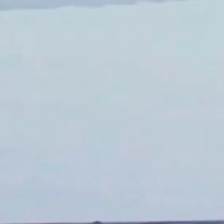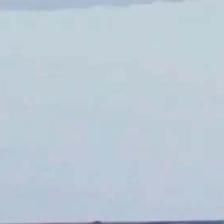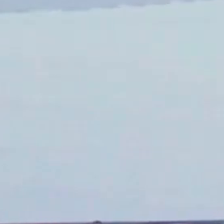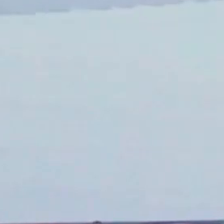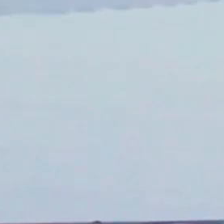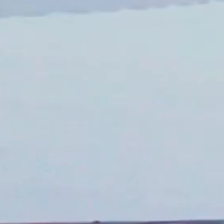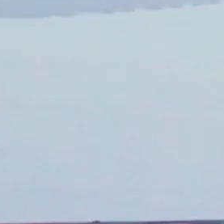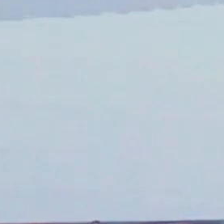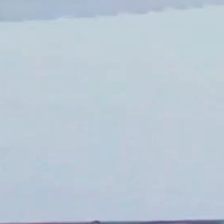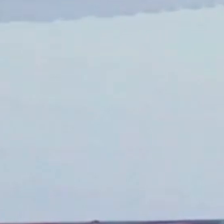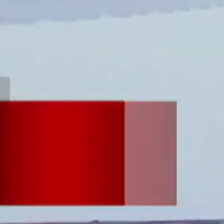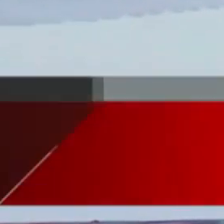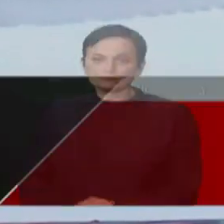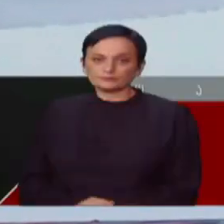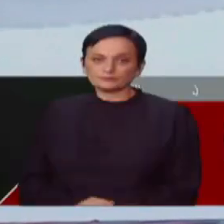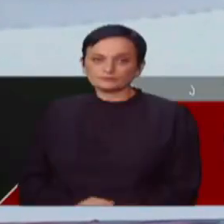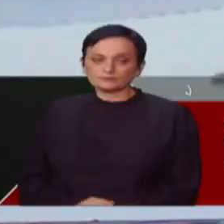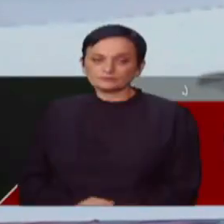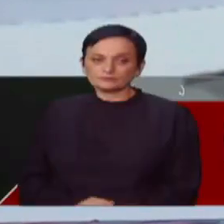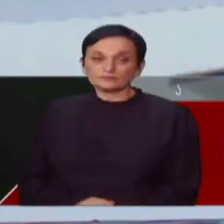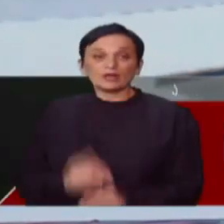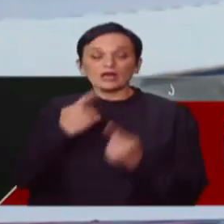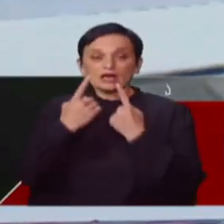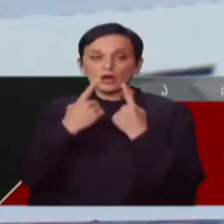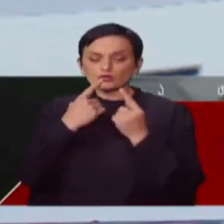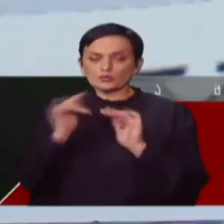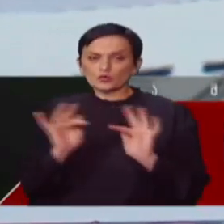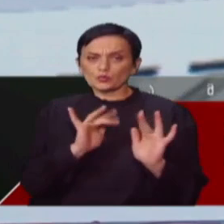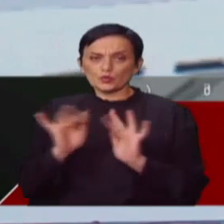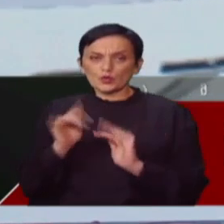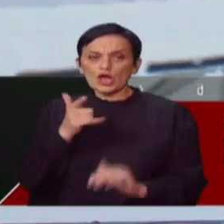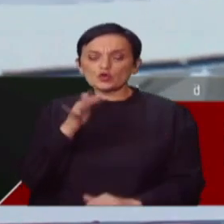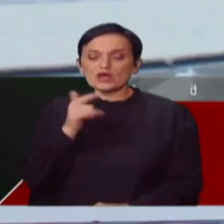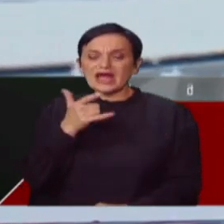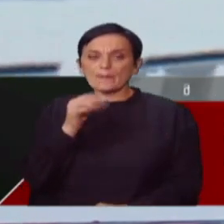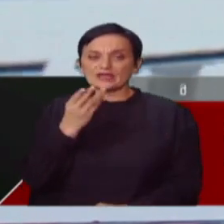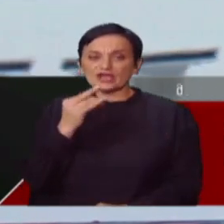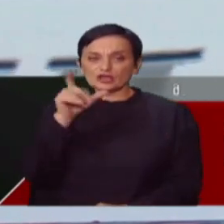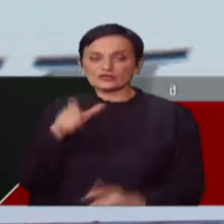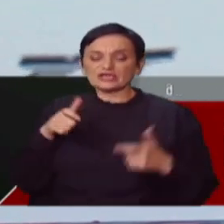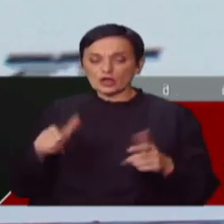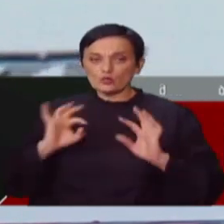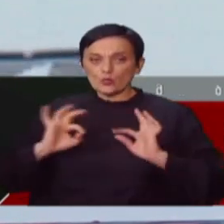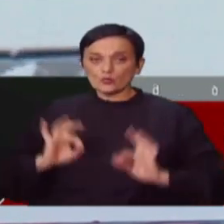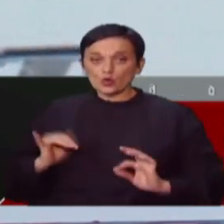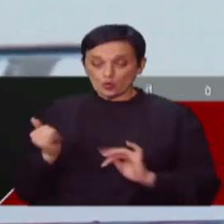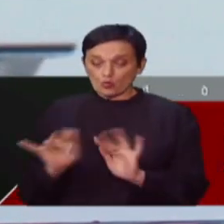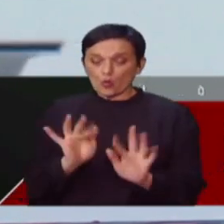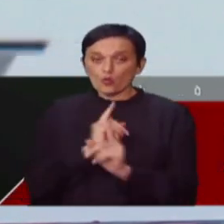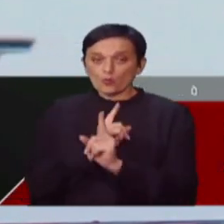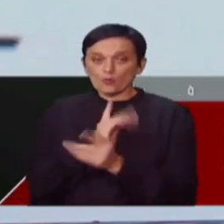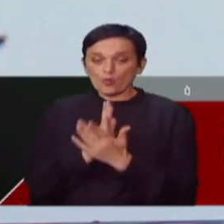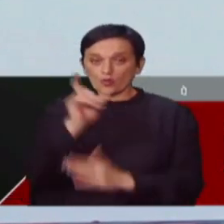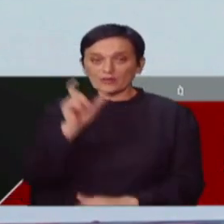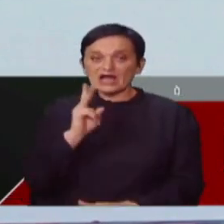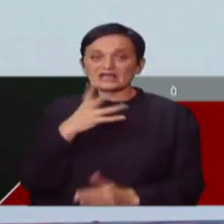Generaluri prokurori Šerčevis procesi gzdeldeba. Am tutepši gasa obreba mimdinereobs Georgi Gabitašiultan is generaluri prokuroris mokmedi moadgilia.